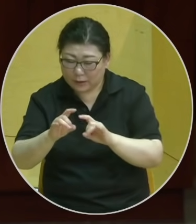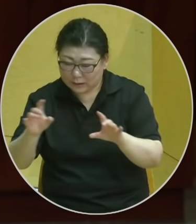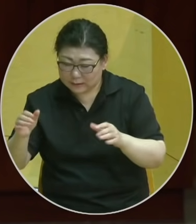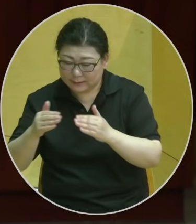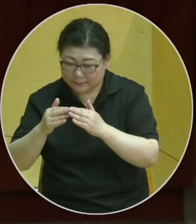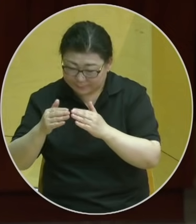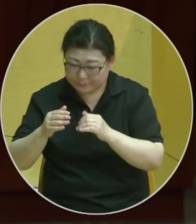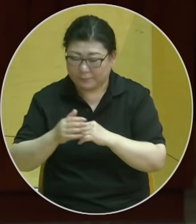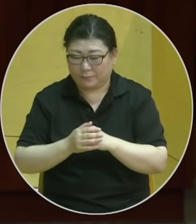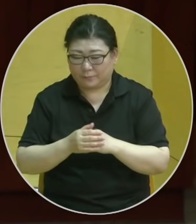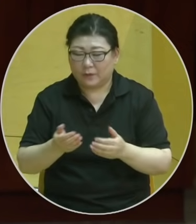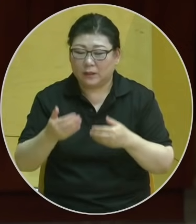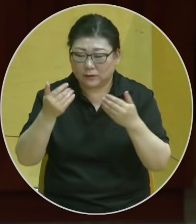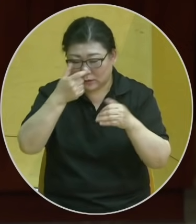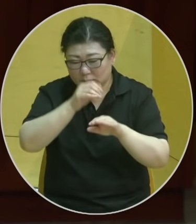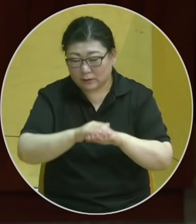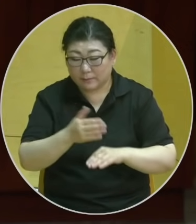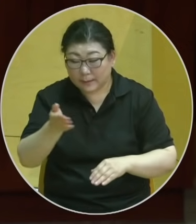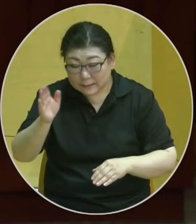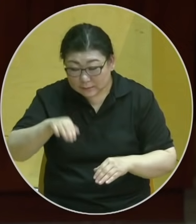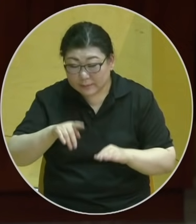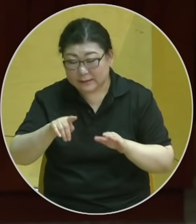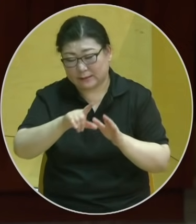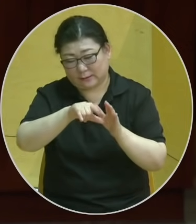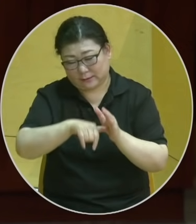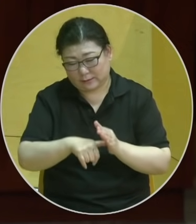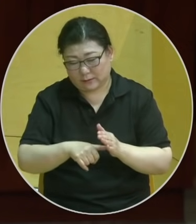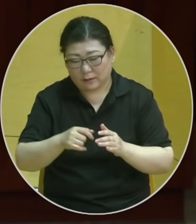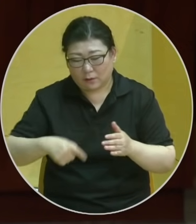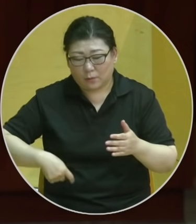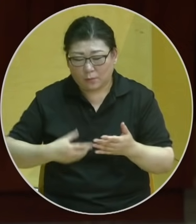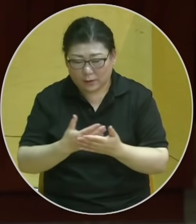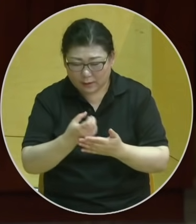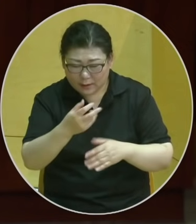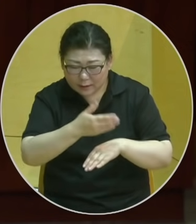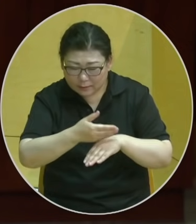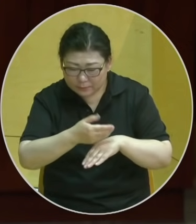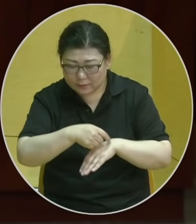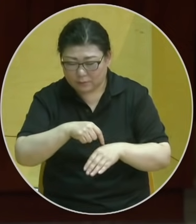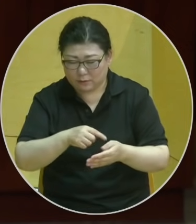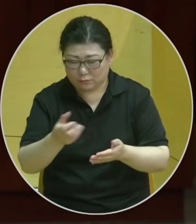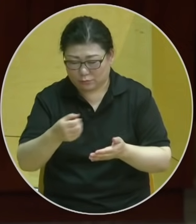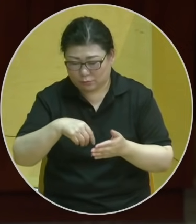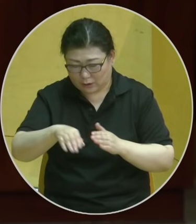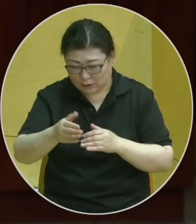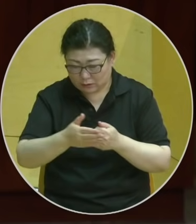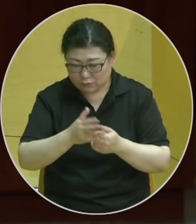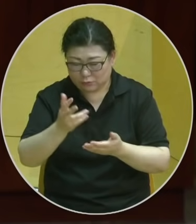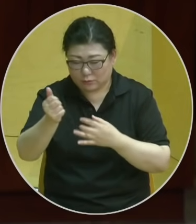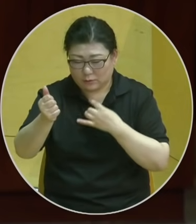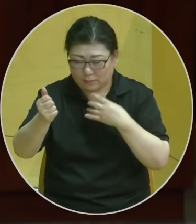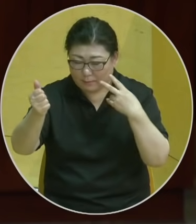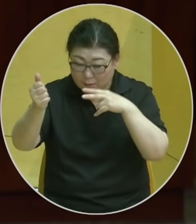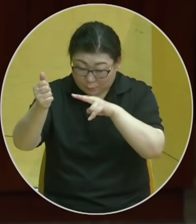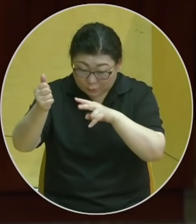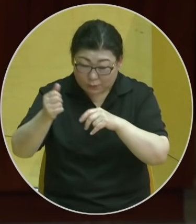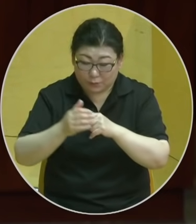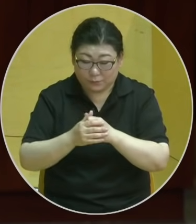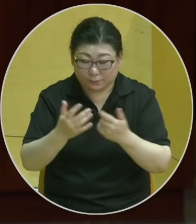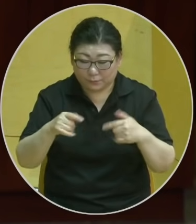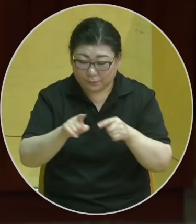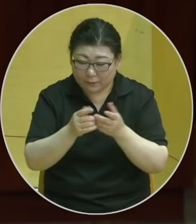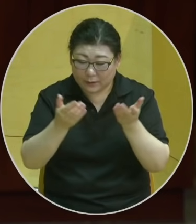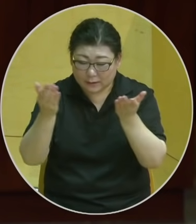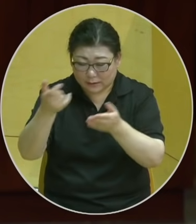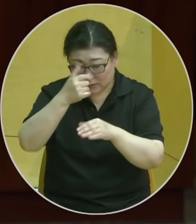올려드리는 예배이지만 이 시간 회개와 감사의 심령으로 나아가오니 주님만 바라보게 하시고 함께 올려드리는 이